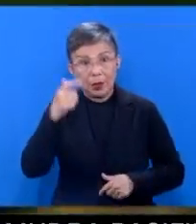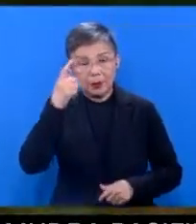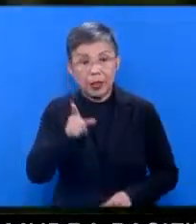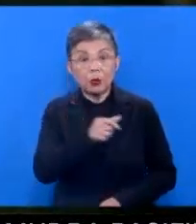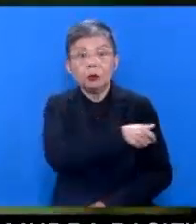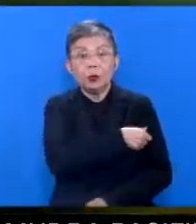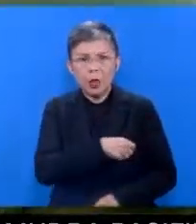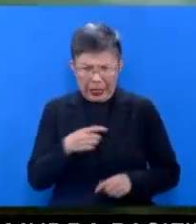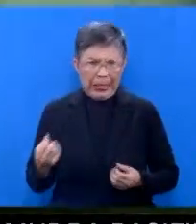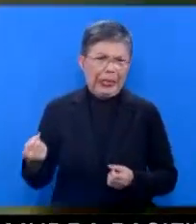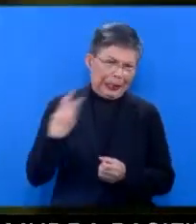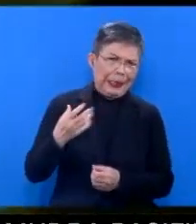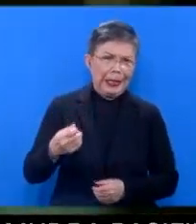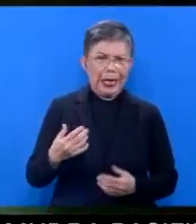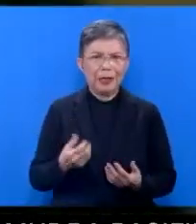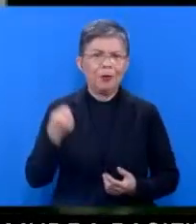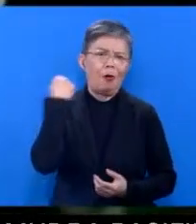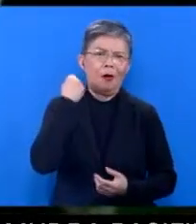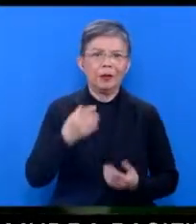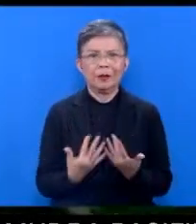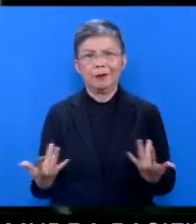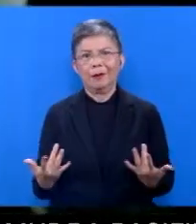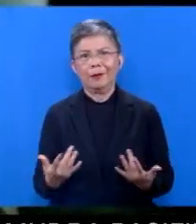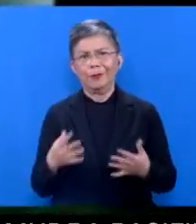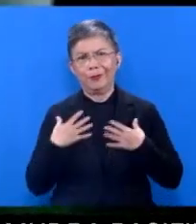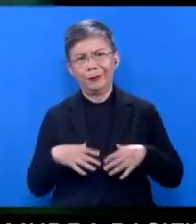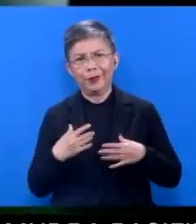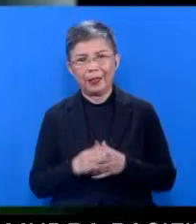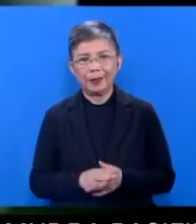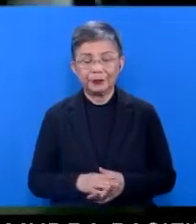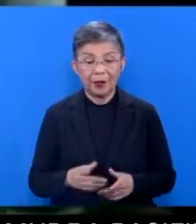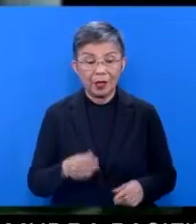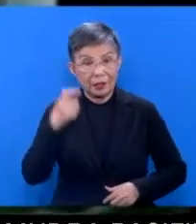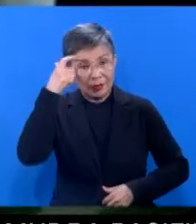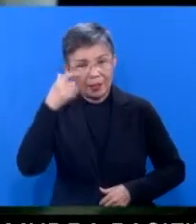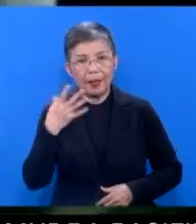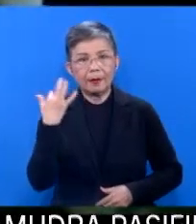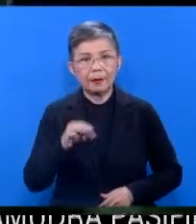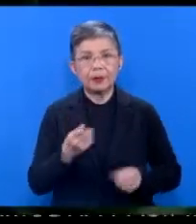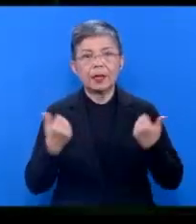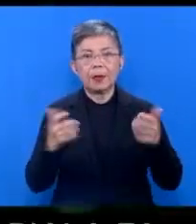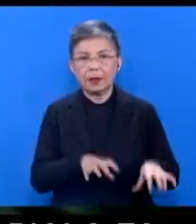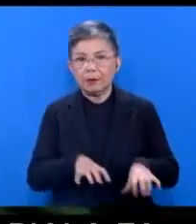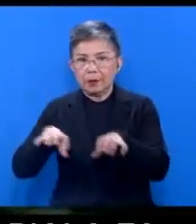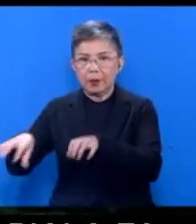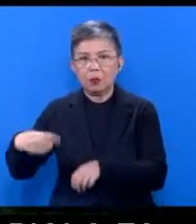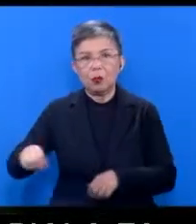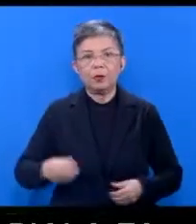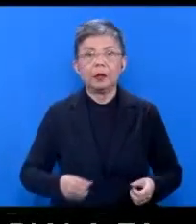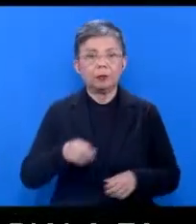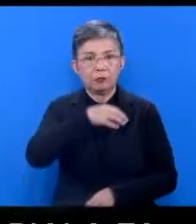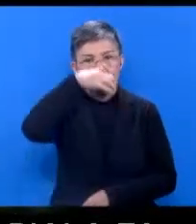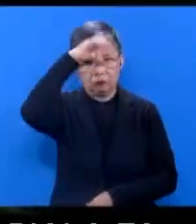petugas tidak luput dari bogem mentah warga. Nyawa tersangka akhirnya berhasil diselamatkan dan langsung dimasukkan ke dalam mobil